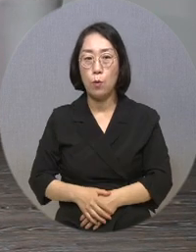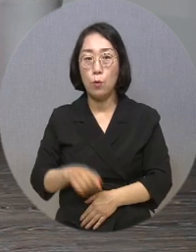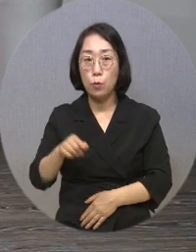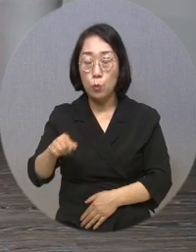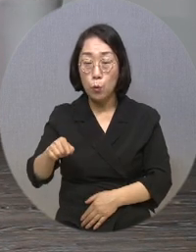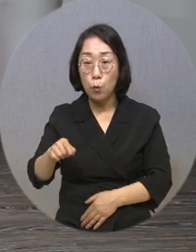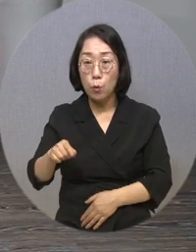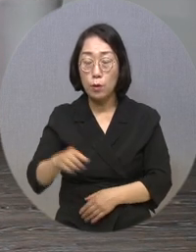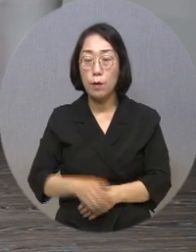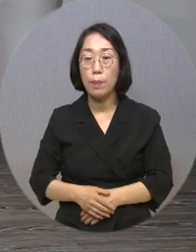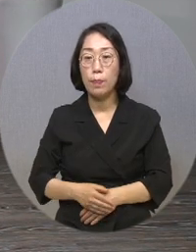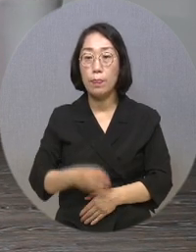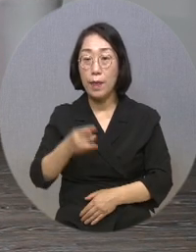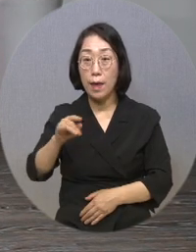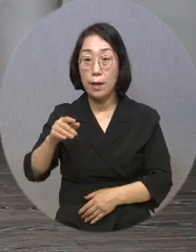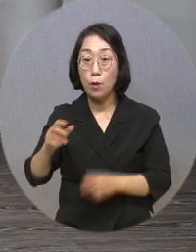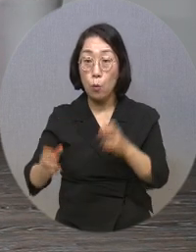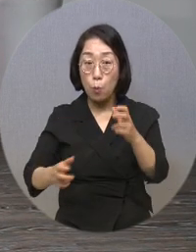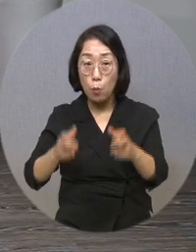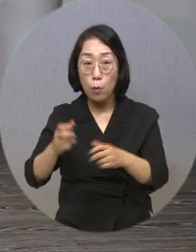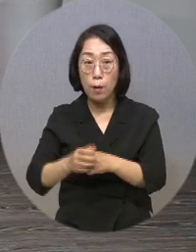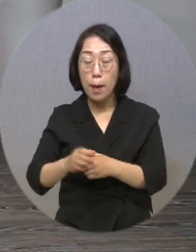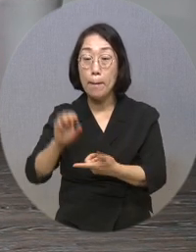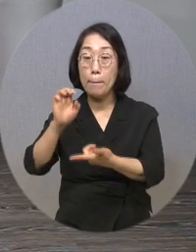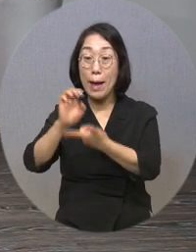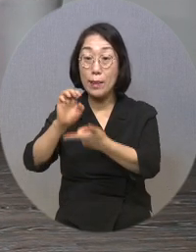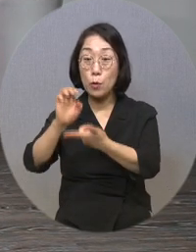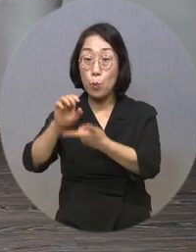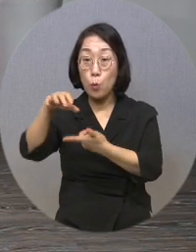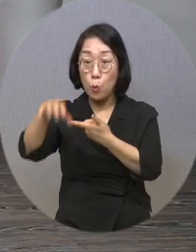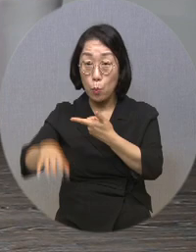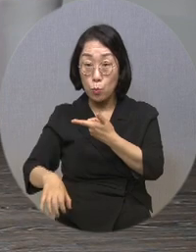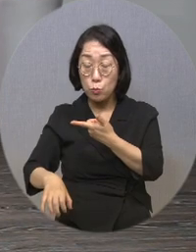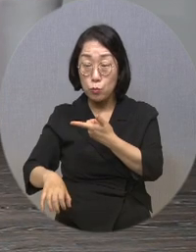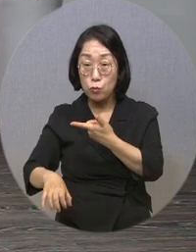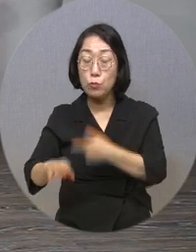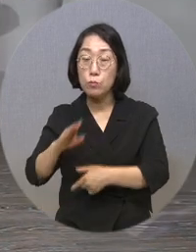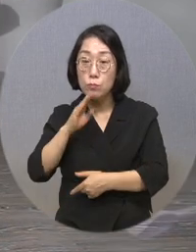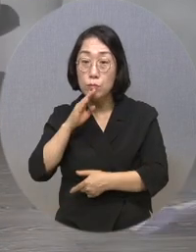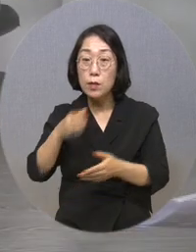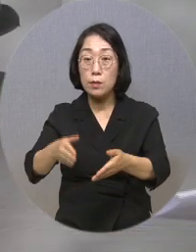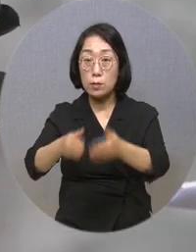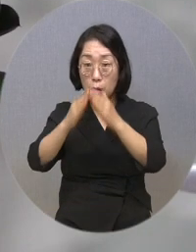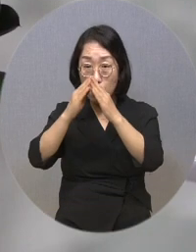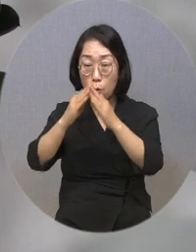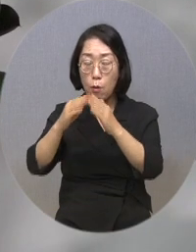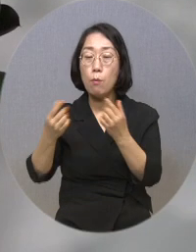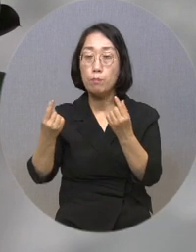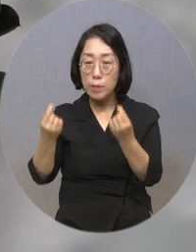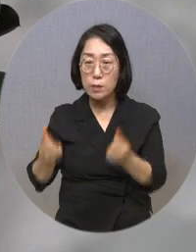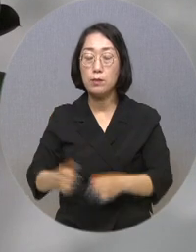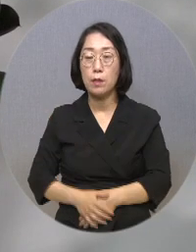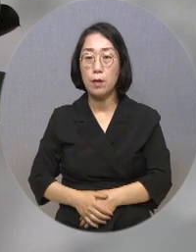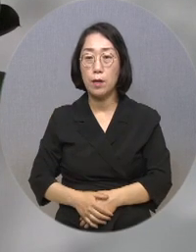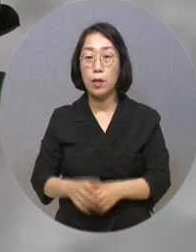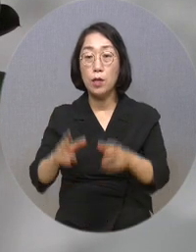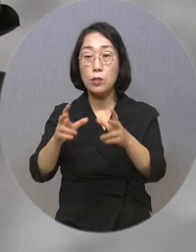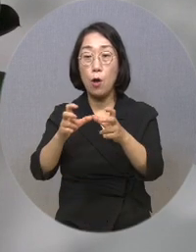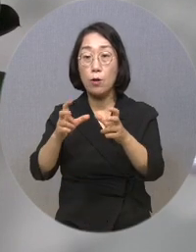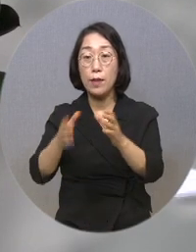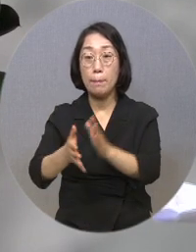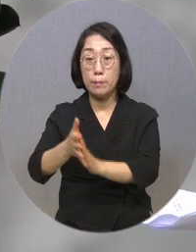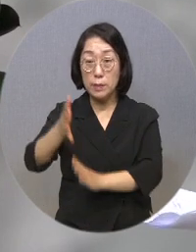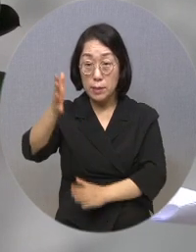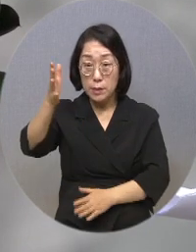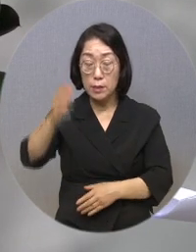그러한 공업물량을 입혀서 지금 판교 테크노밸리가 탄생한 겁니다. 고향 성남시가 가장 지금